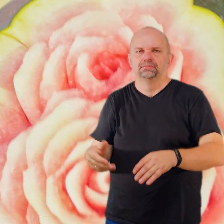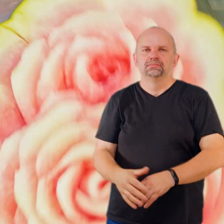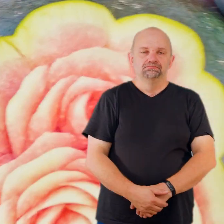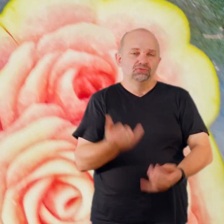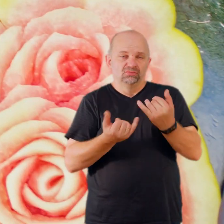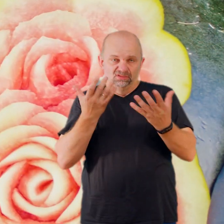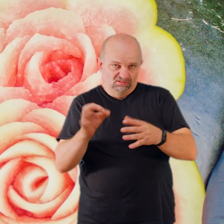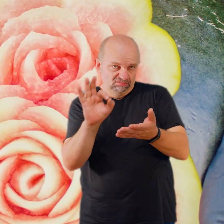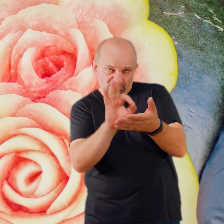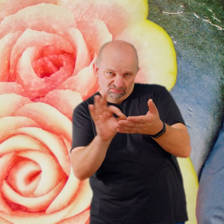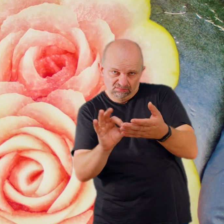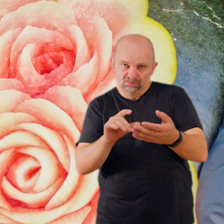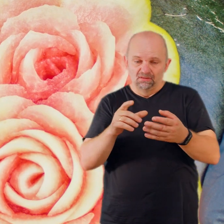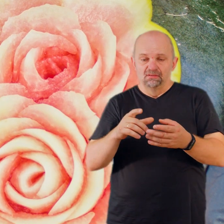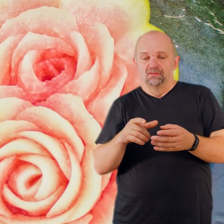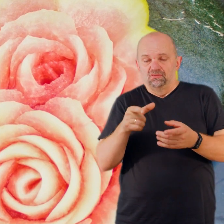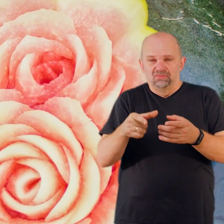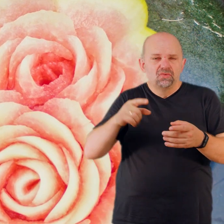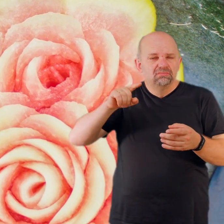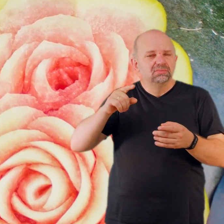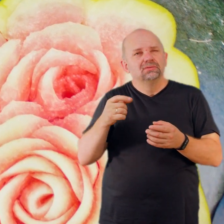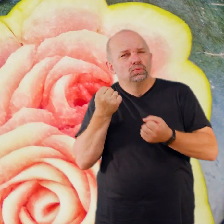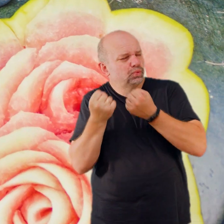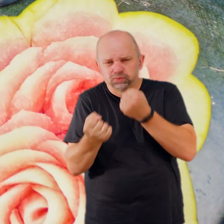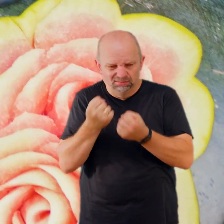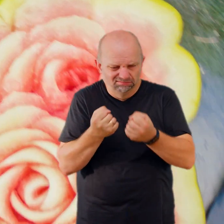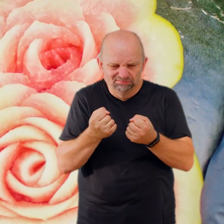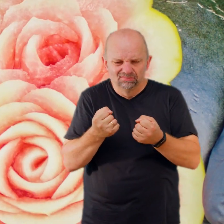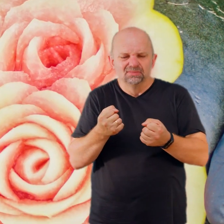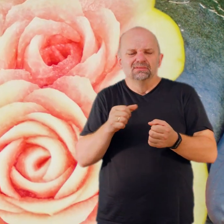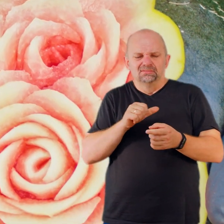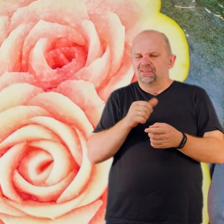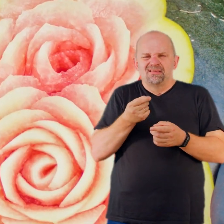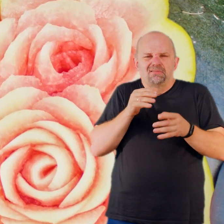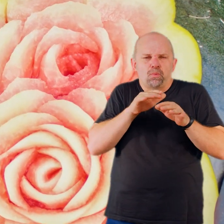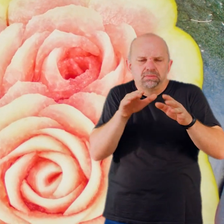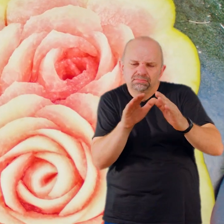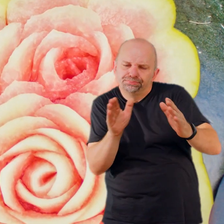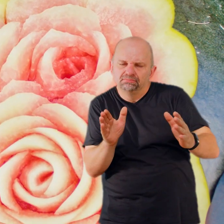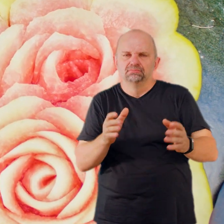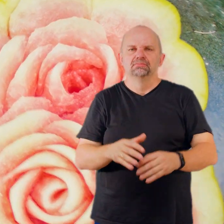równe nasze listki. I znowu w pionie. Ok.